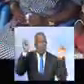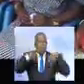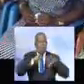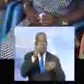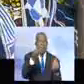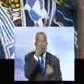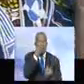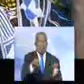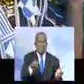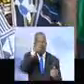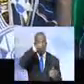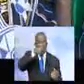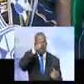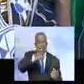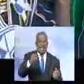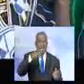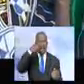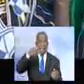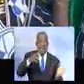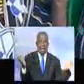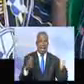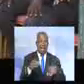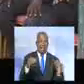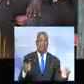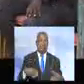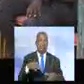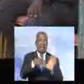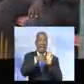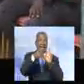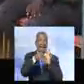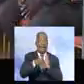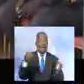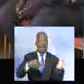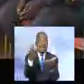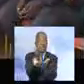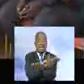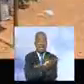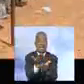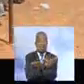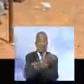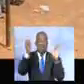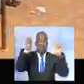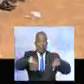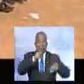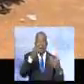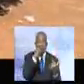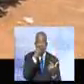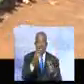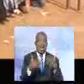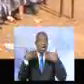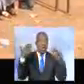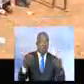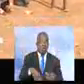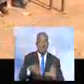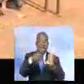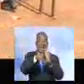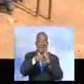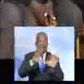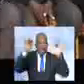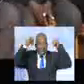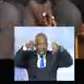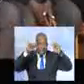difficiles à supporter par les ménages de l'ouest de la Côte d'Ivoire, qui depuis des mois ont abandonné la consommation de la viande de brousse. La population de Mans, comme